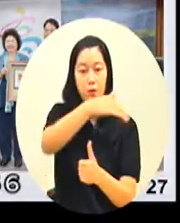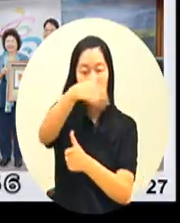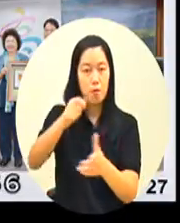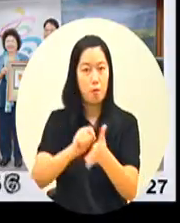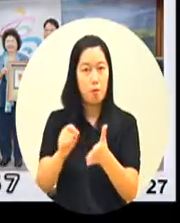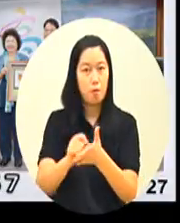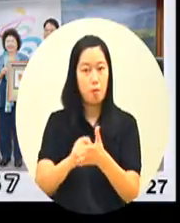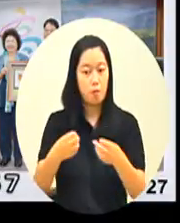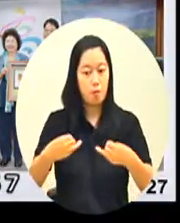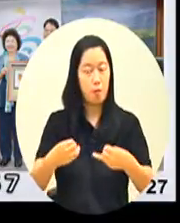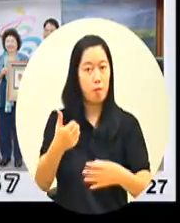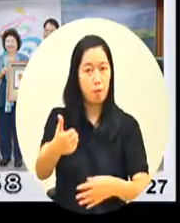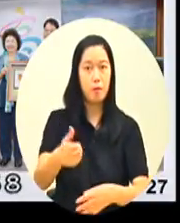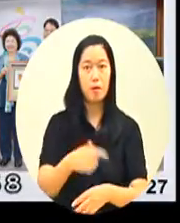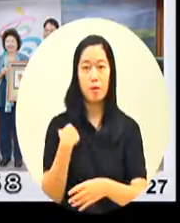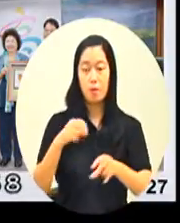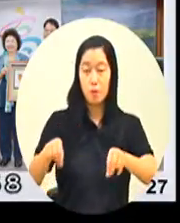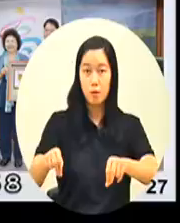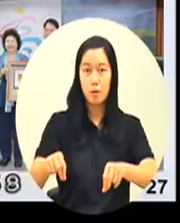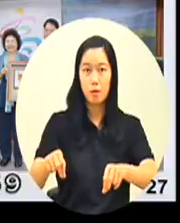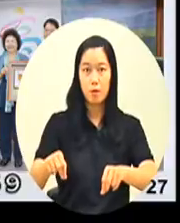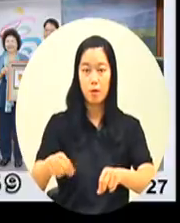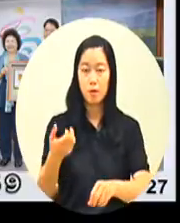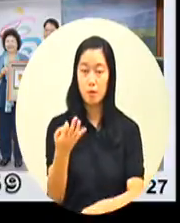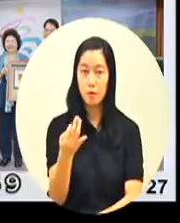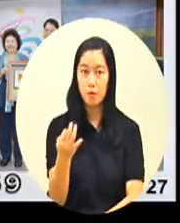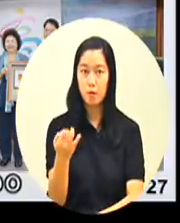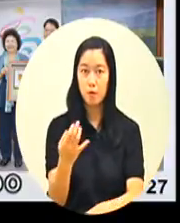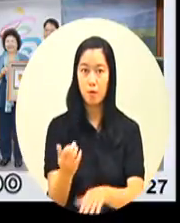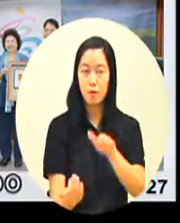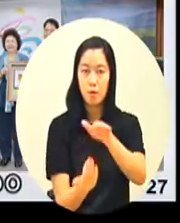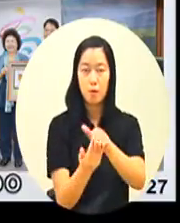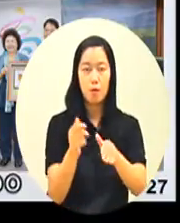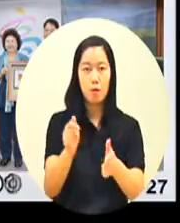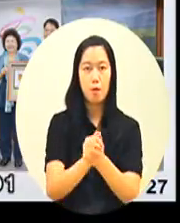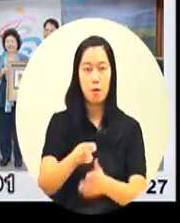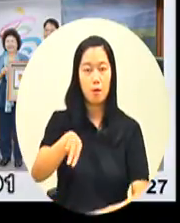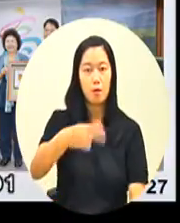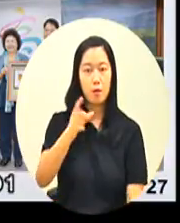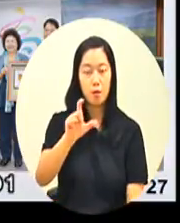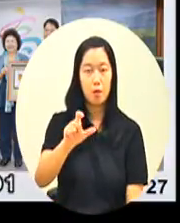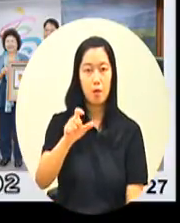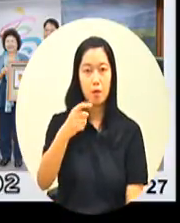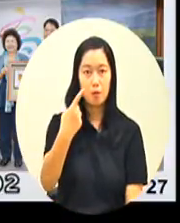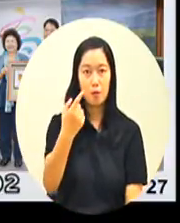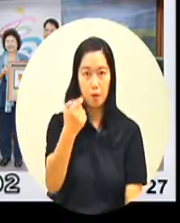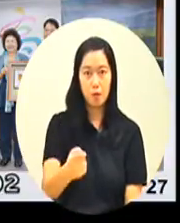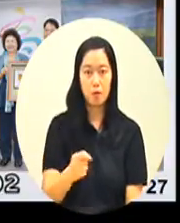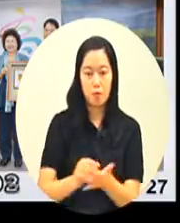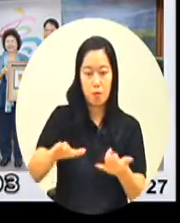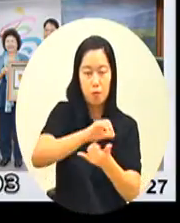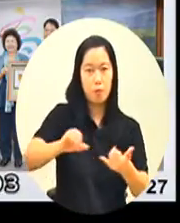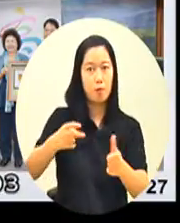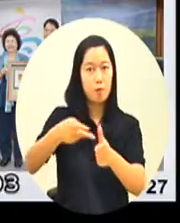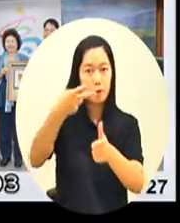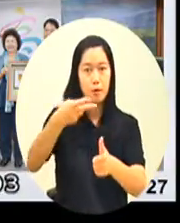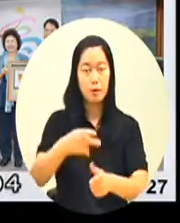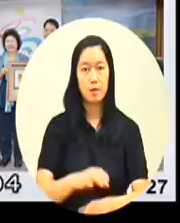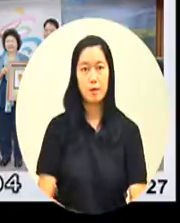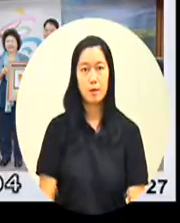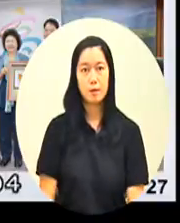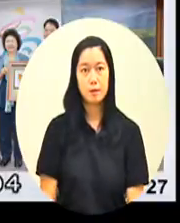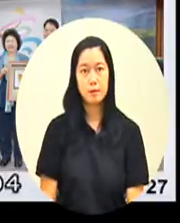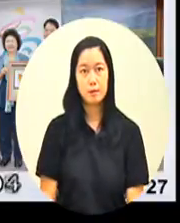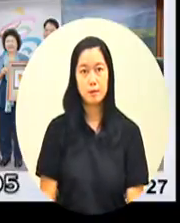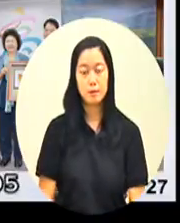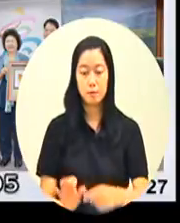个去年招商签约的金额达到260亿元，占全国是第二名，占全国的签约金额